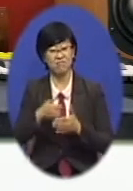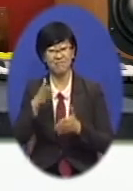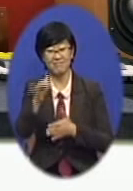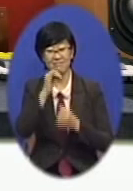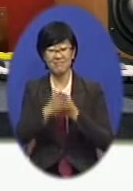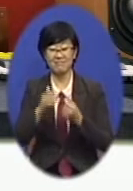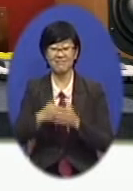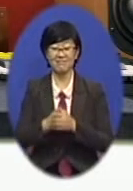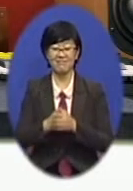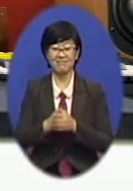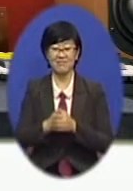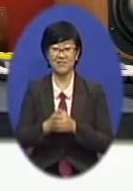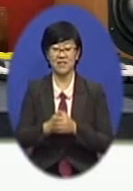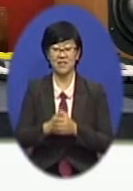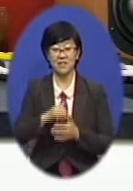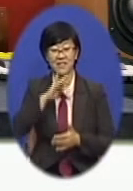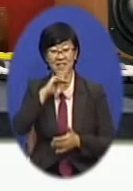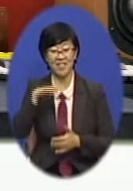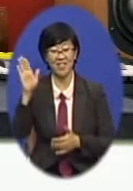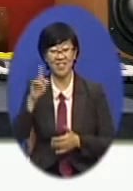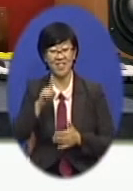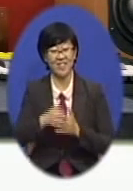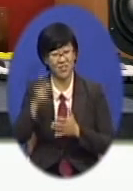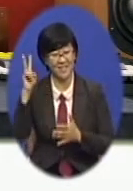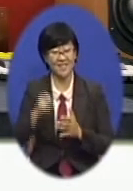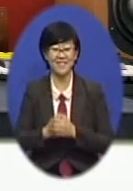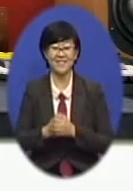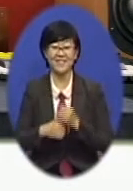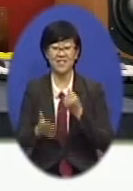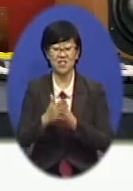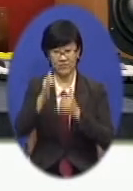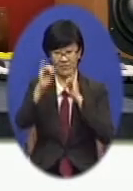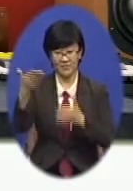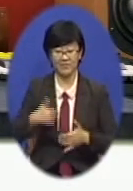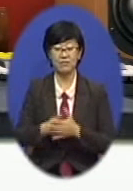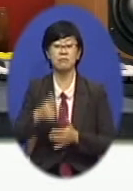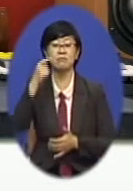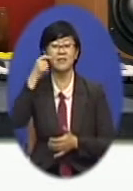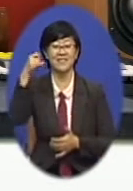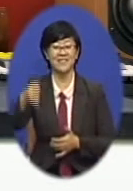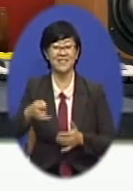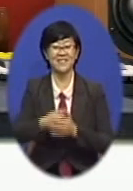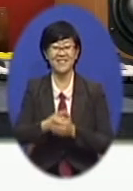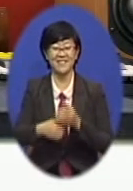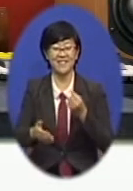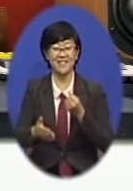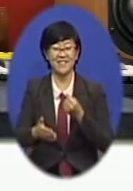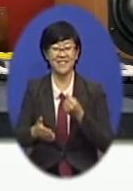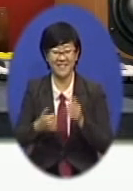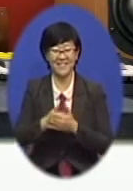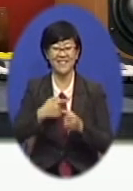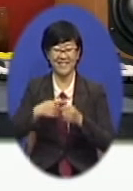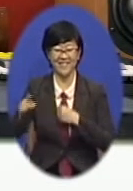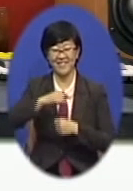예. 예 맞아요. 나야가라. 나야가라. 우리 네. 어머니 상 타셨어요 이래서. 우리 못 탔어요. 이제 내년엔 탈라고 마음먹고